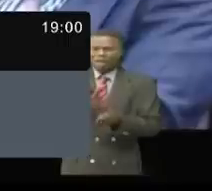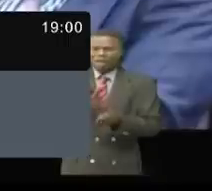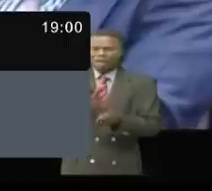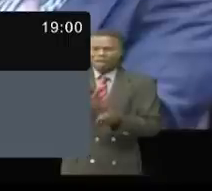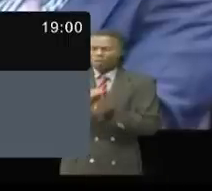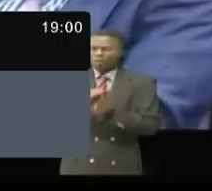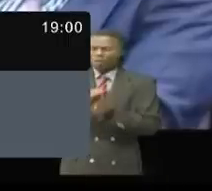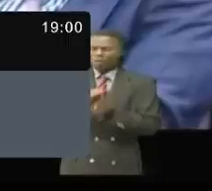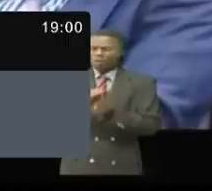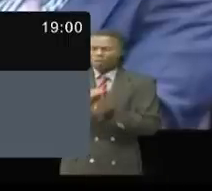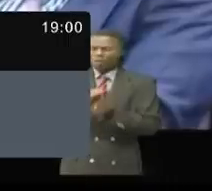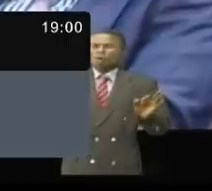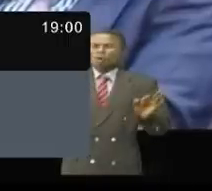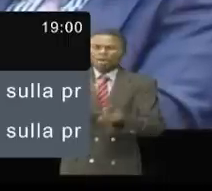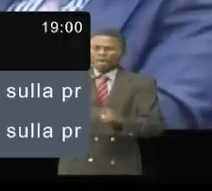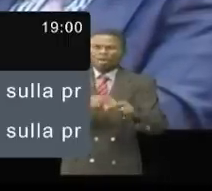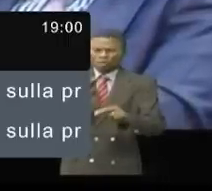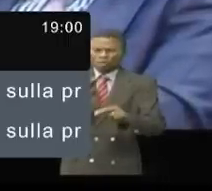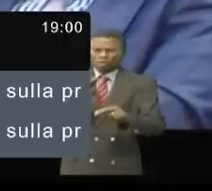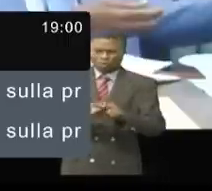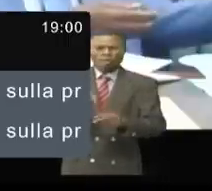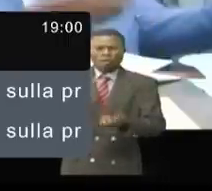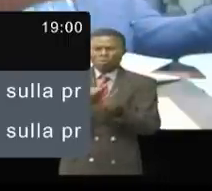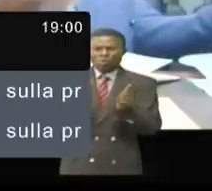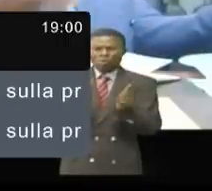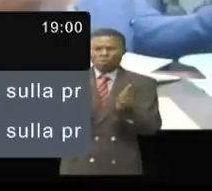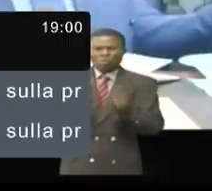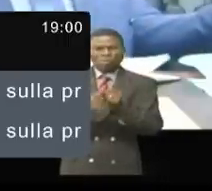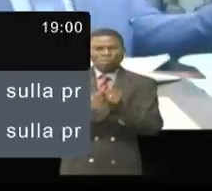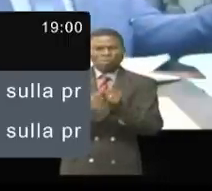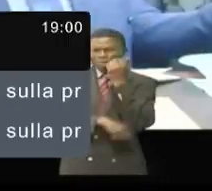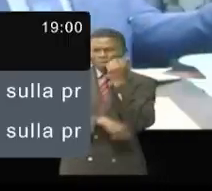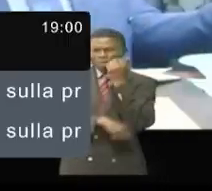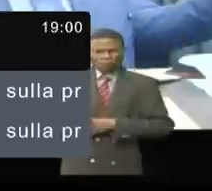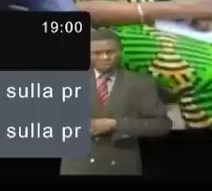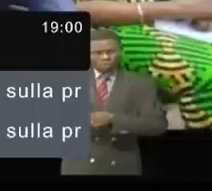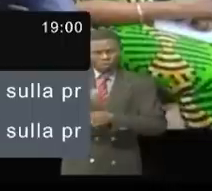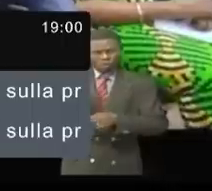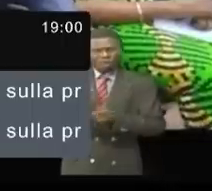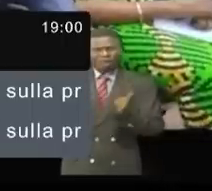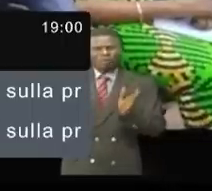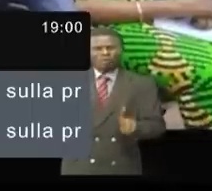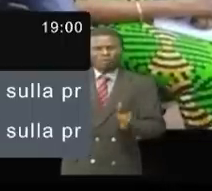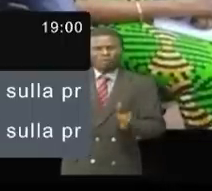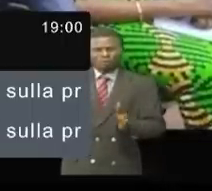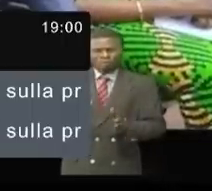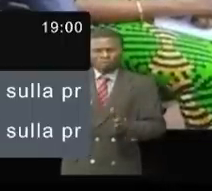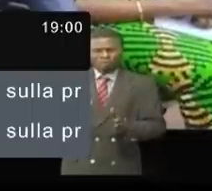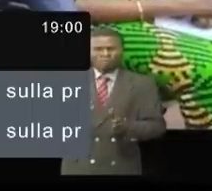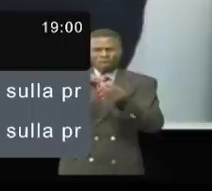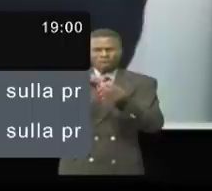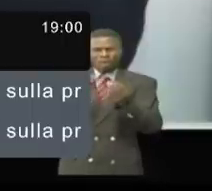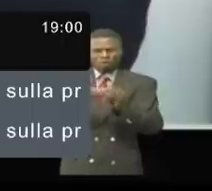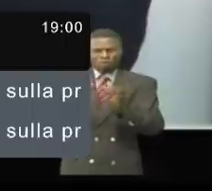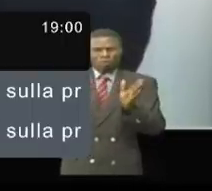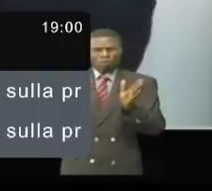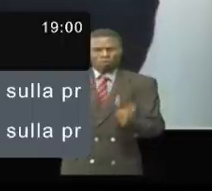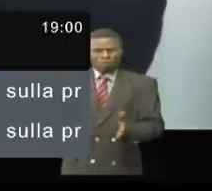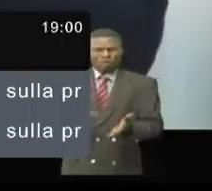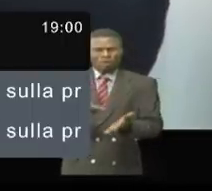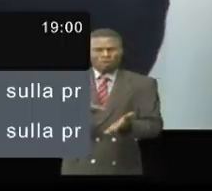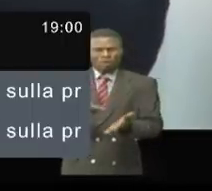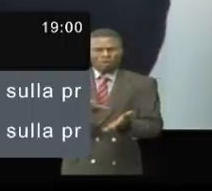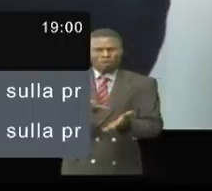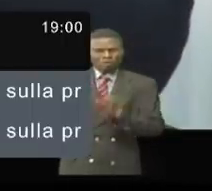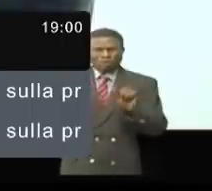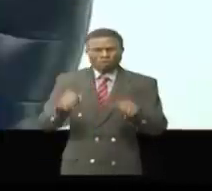Et non une sanction. Elle est la clé de voûte pour la bonne gestion de la carrière des agents, la maîtrise des effectifs et de la masse salariale.